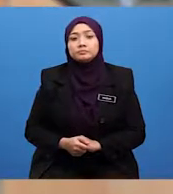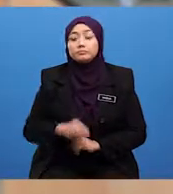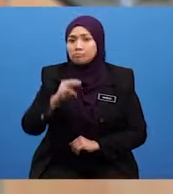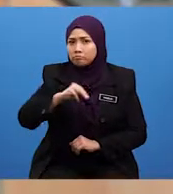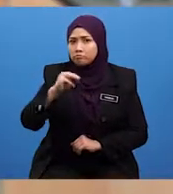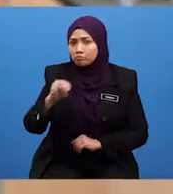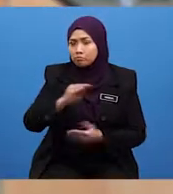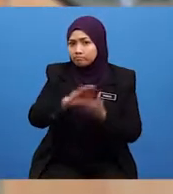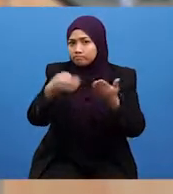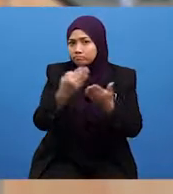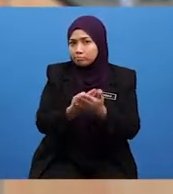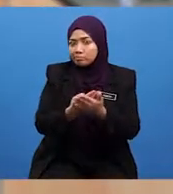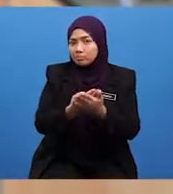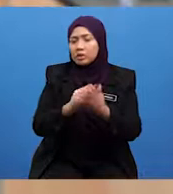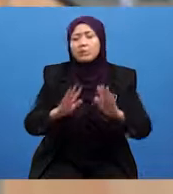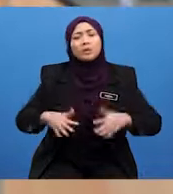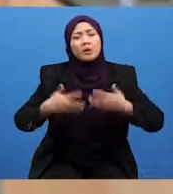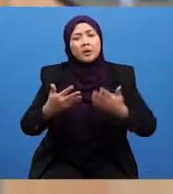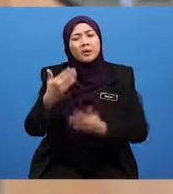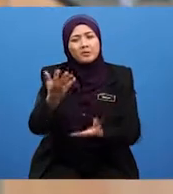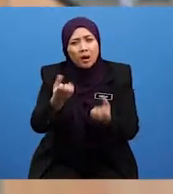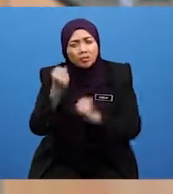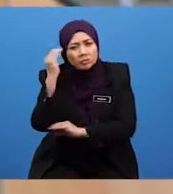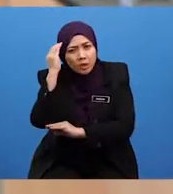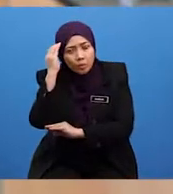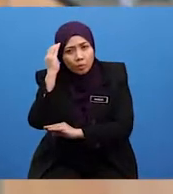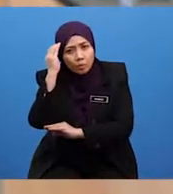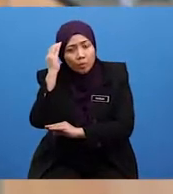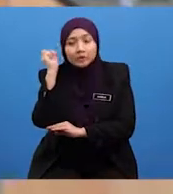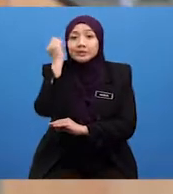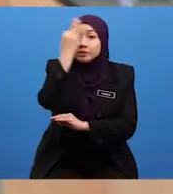Murid-murid, macam mana nak menentukan sifat-sifat bahan ya?